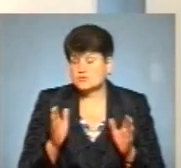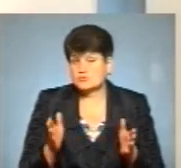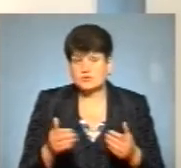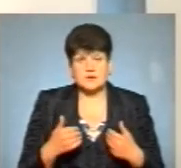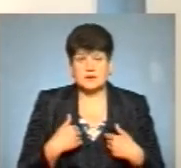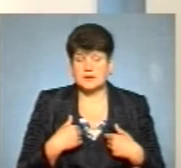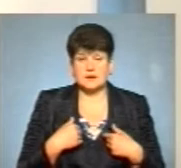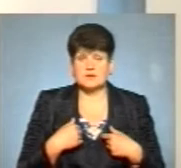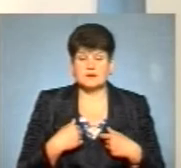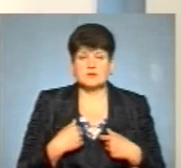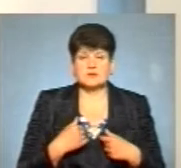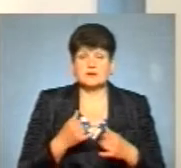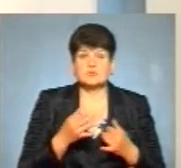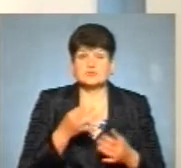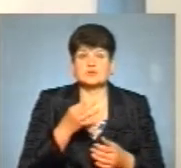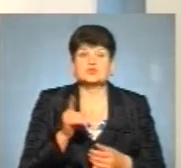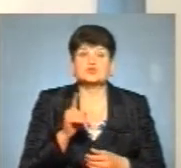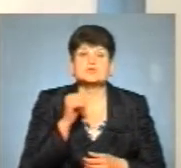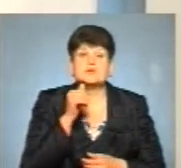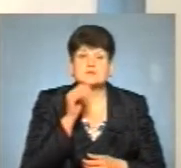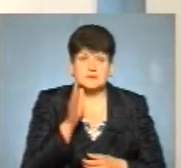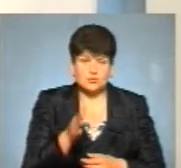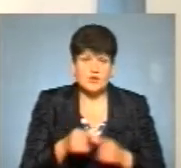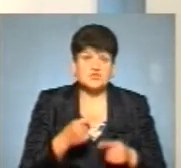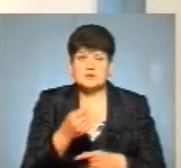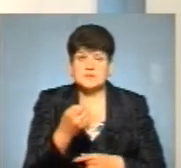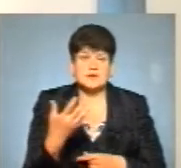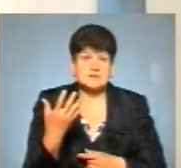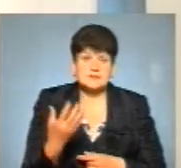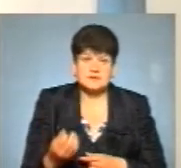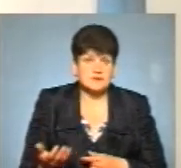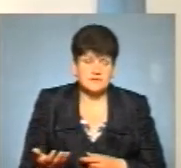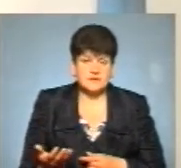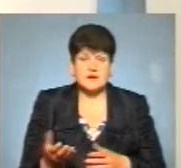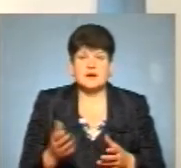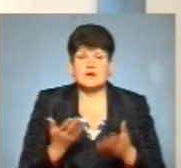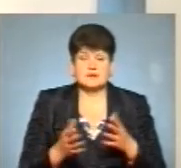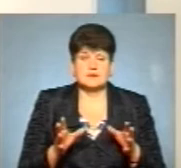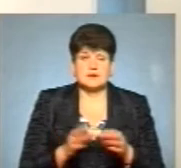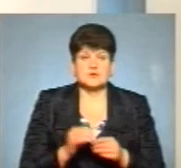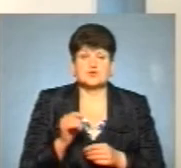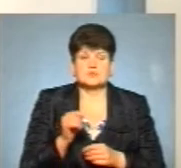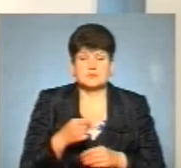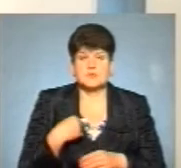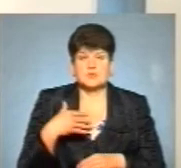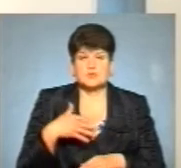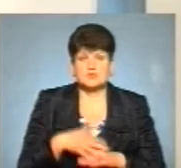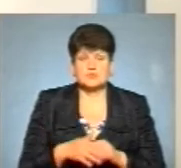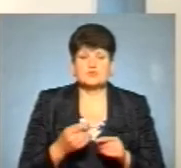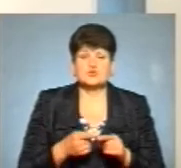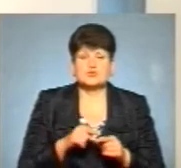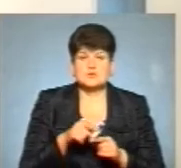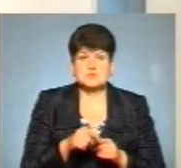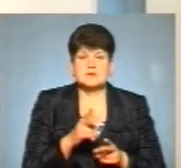впевнений в тому, що буде завтра, не кажучи ще через 15 днів. Але разом з тим ми розуміємо, що ця